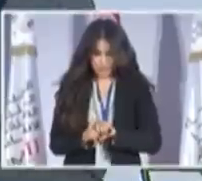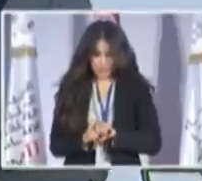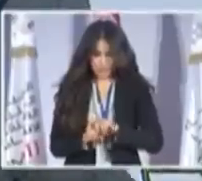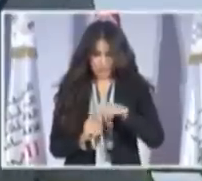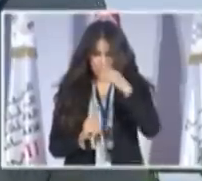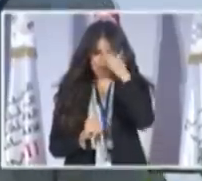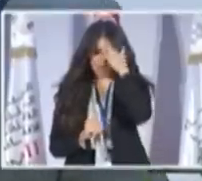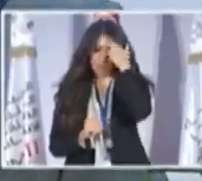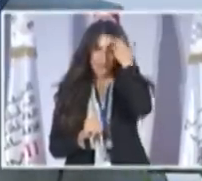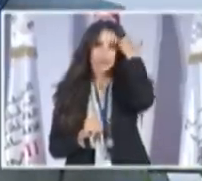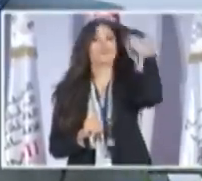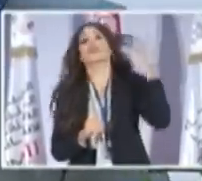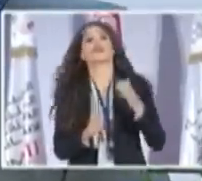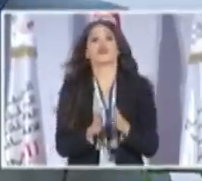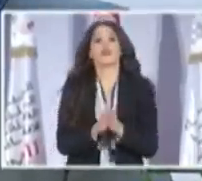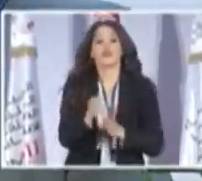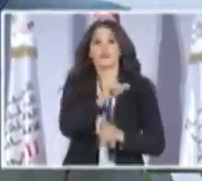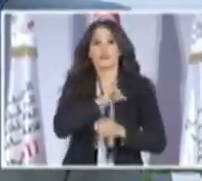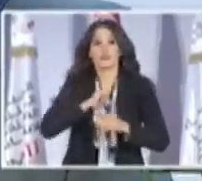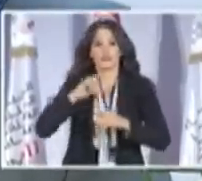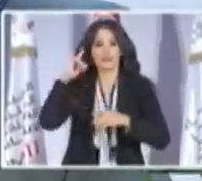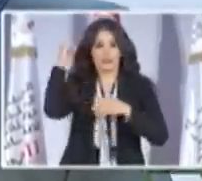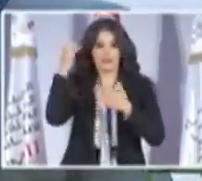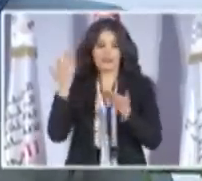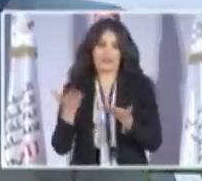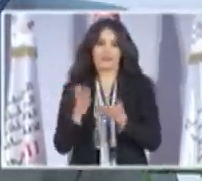بسم الله الرحمن الرحيم